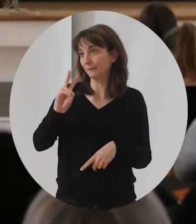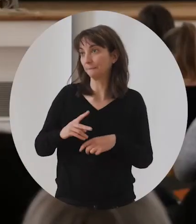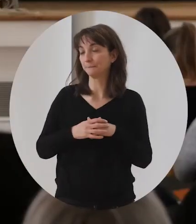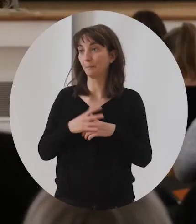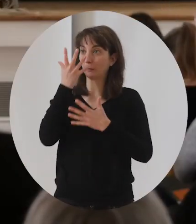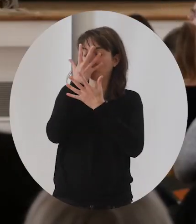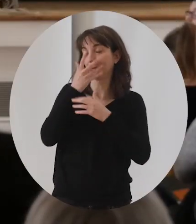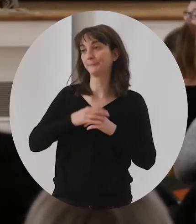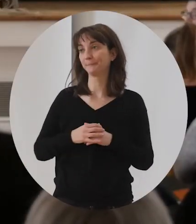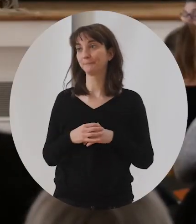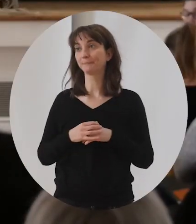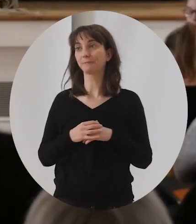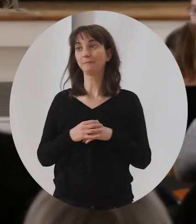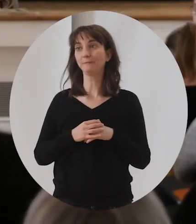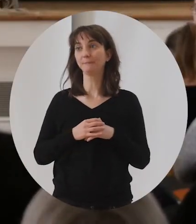Voilà.